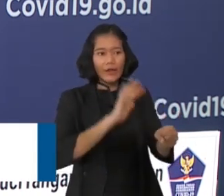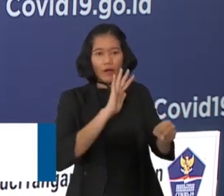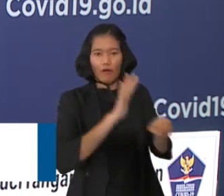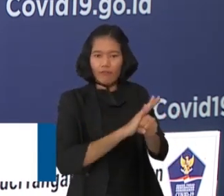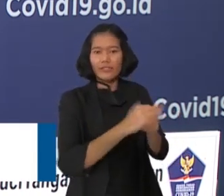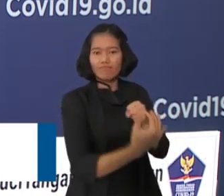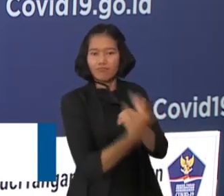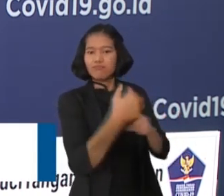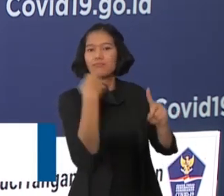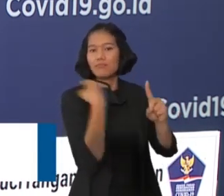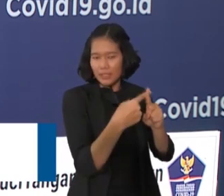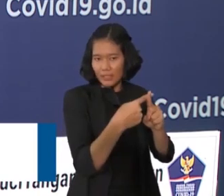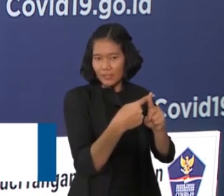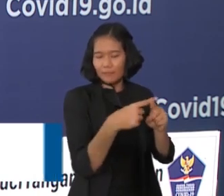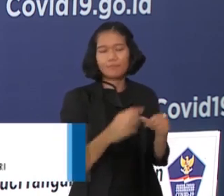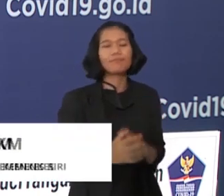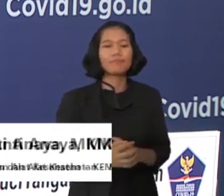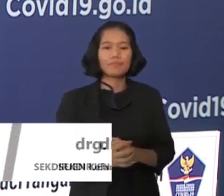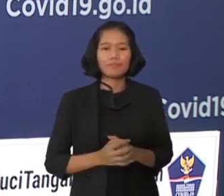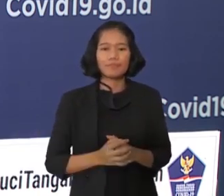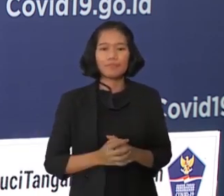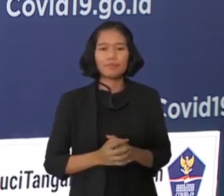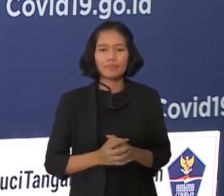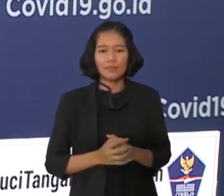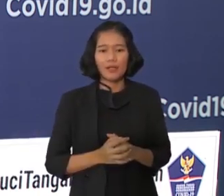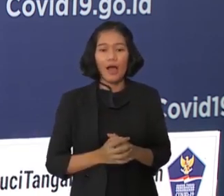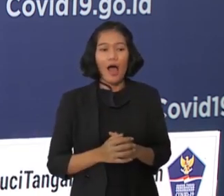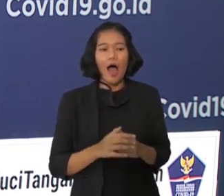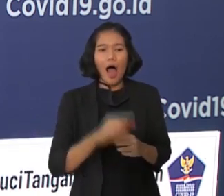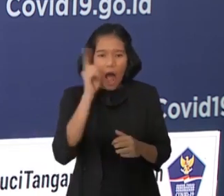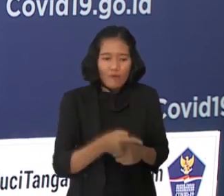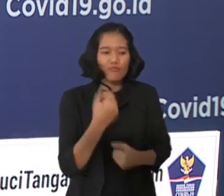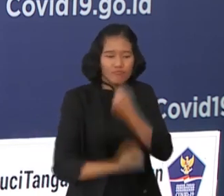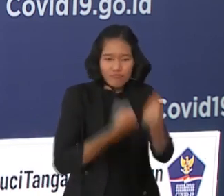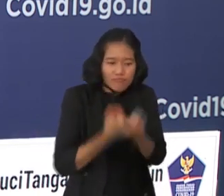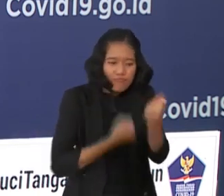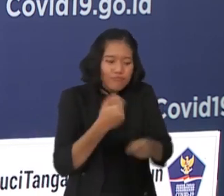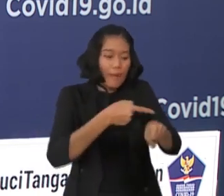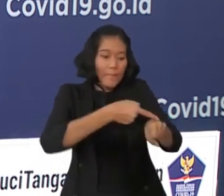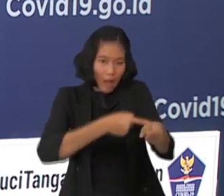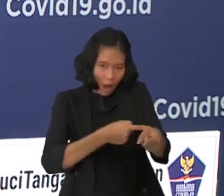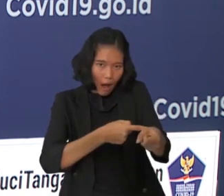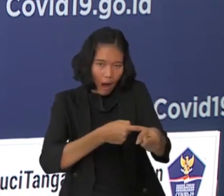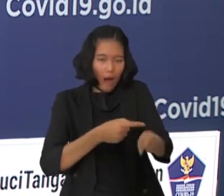terkonfirmasi covert melakukan tindakan tindakan bedah yang